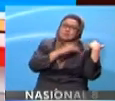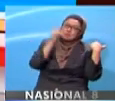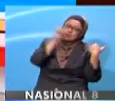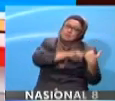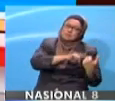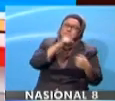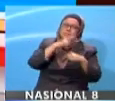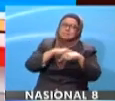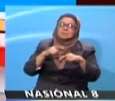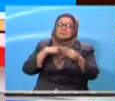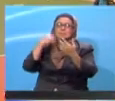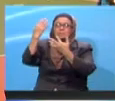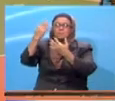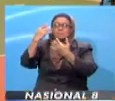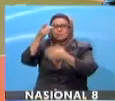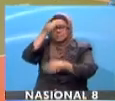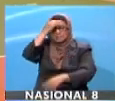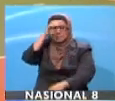Subhan Kamal.